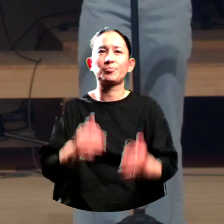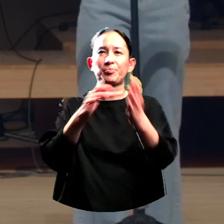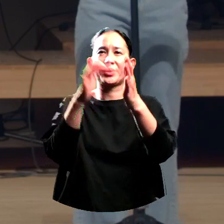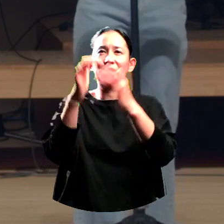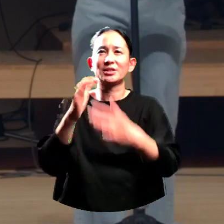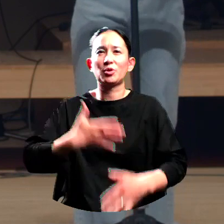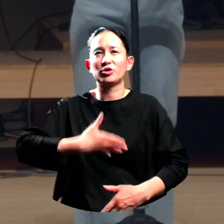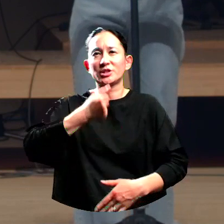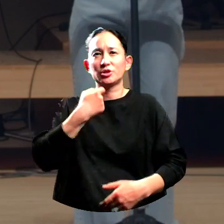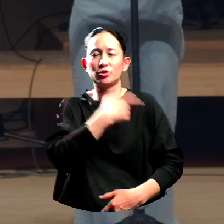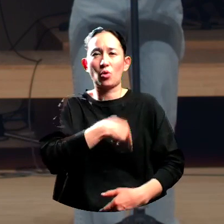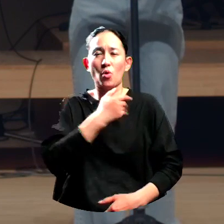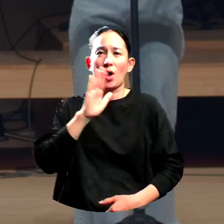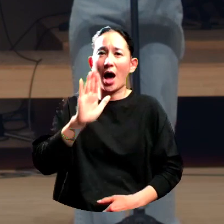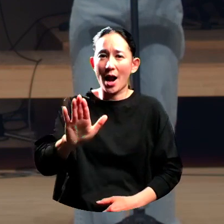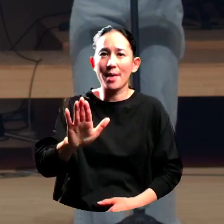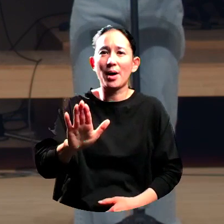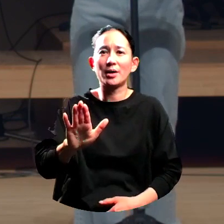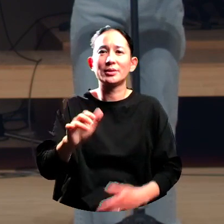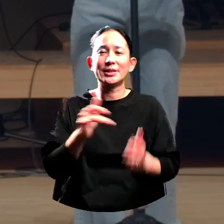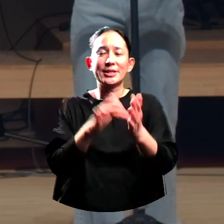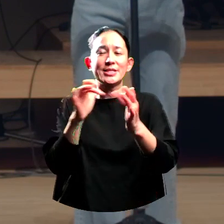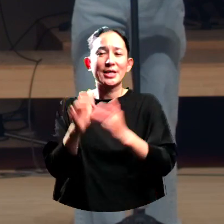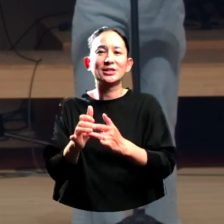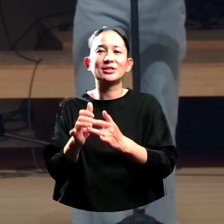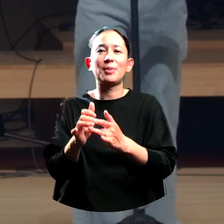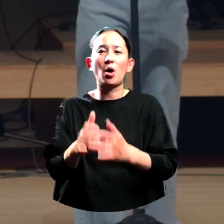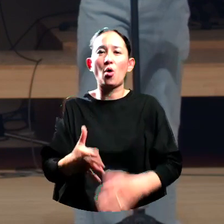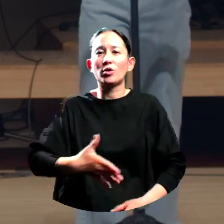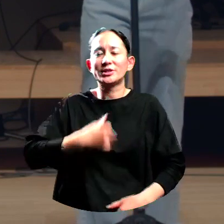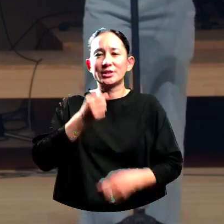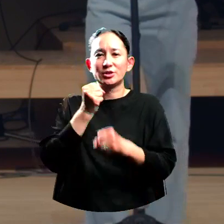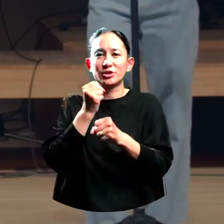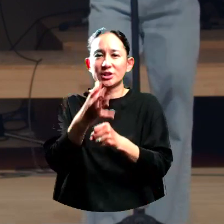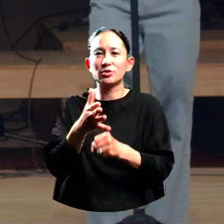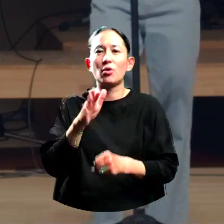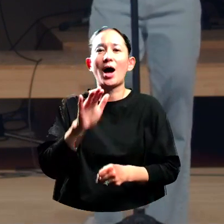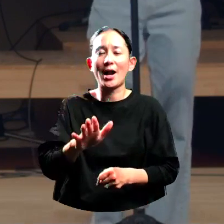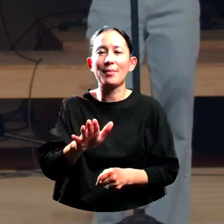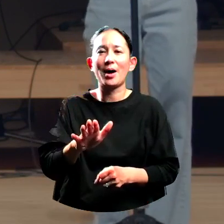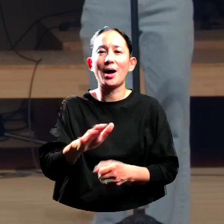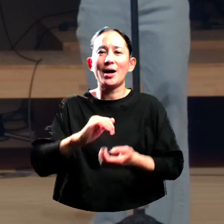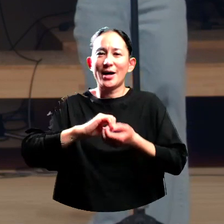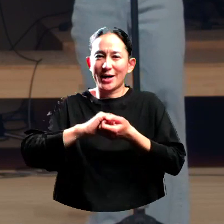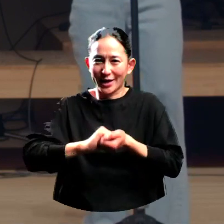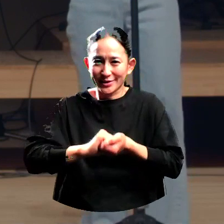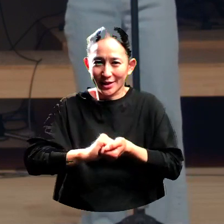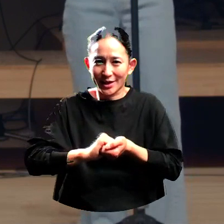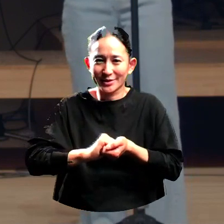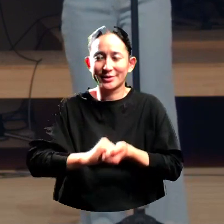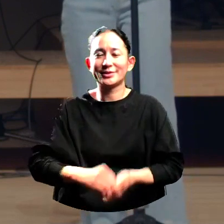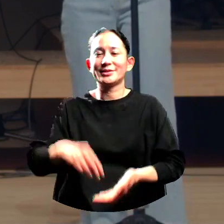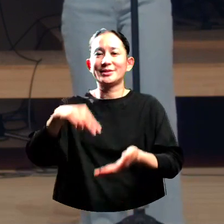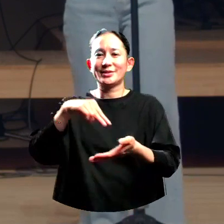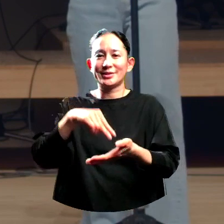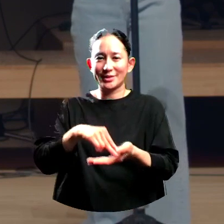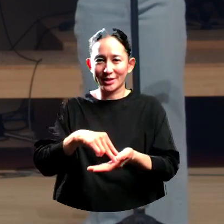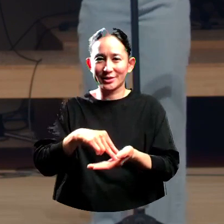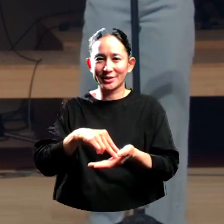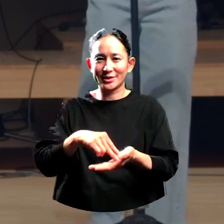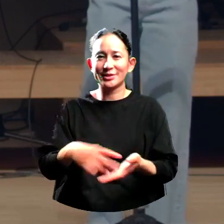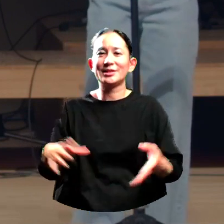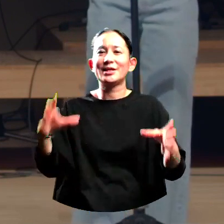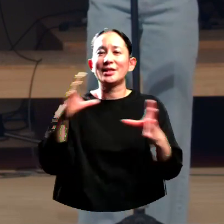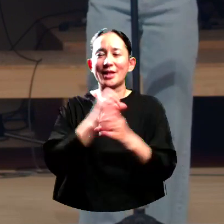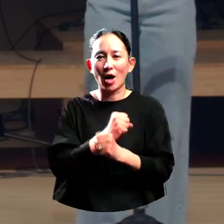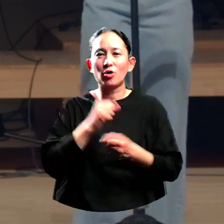を信じる心があれば、イエス様を信じる信仰さえあれば、必ず立ち直ることができます。 If you have faith in, to believe